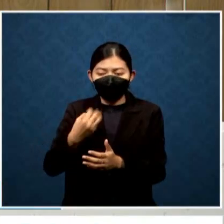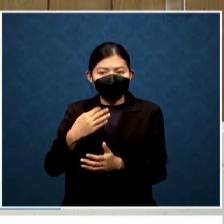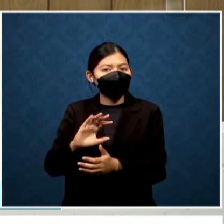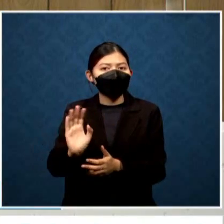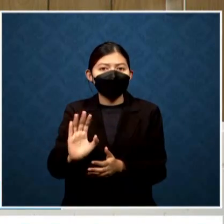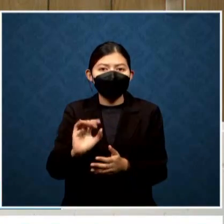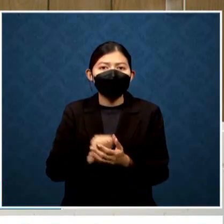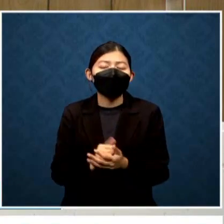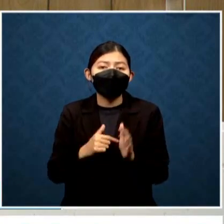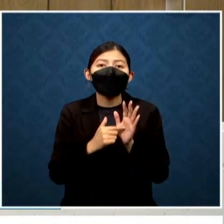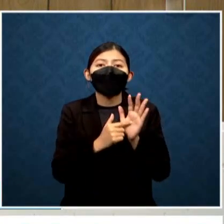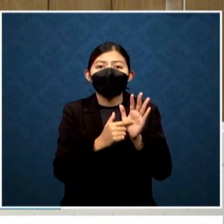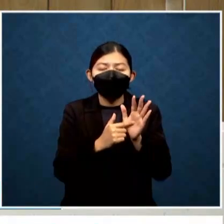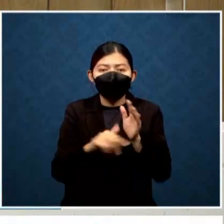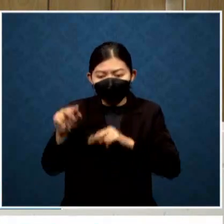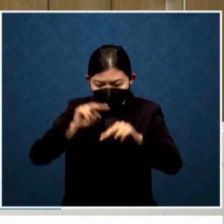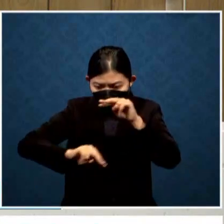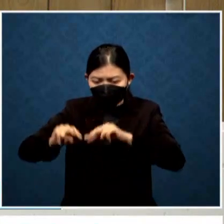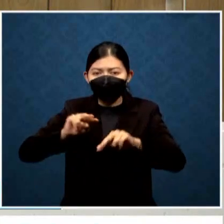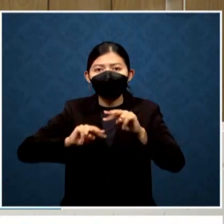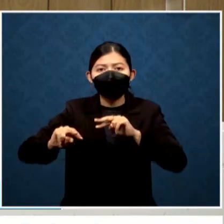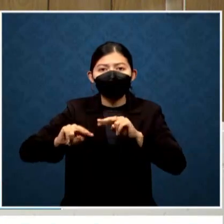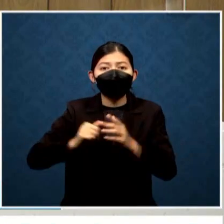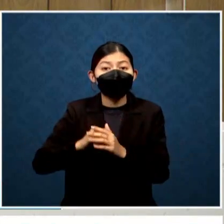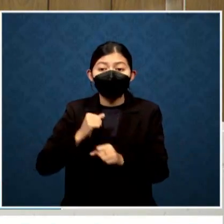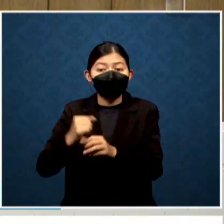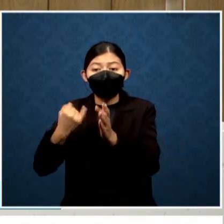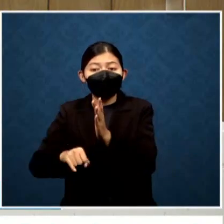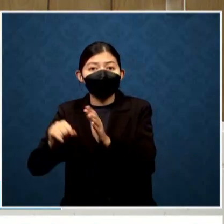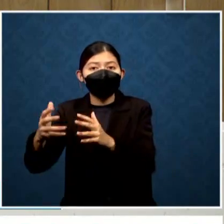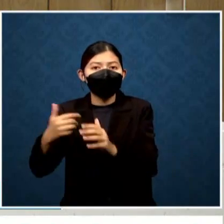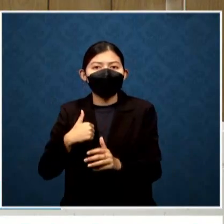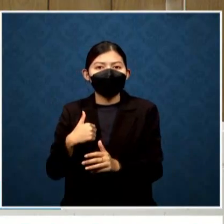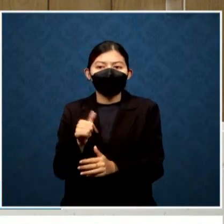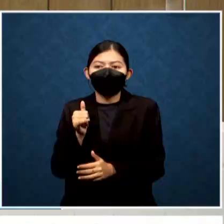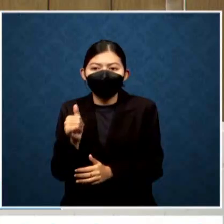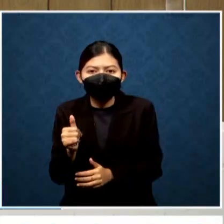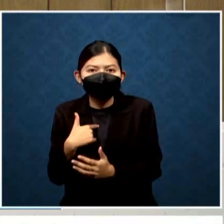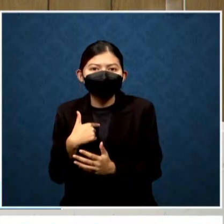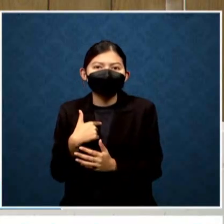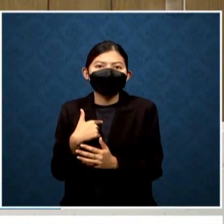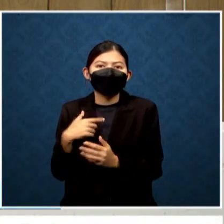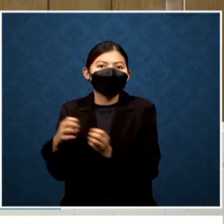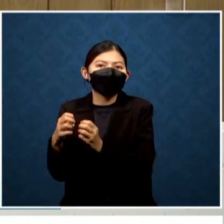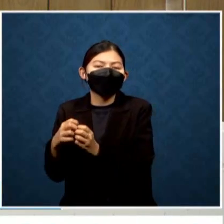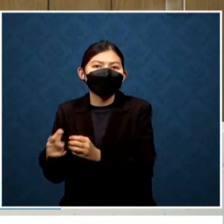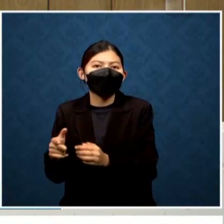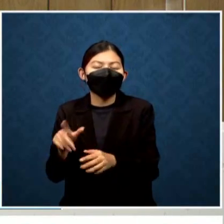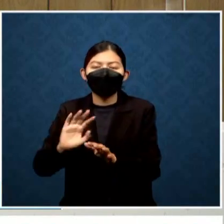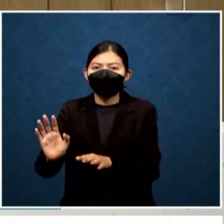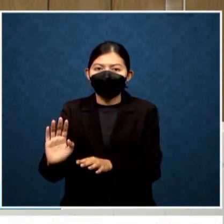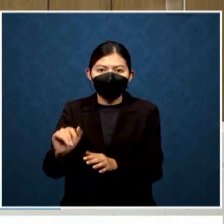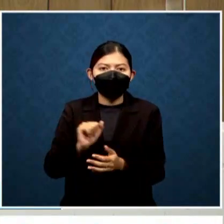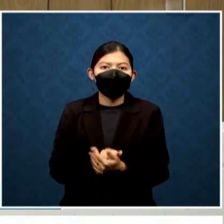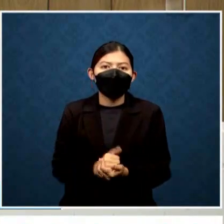างกำกับหมายความว่าถ้าท่านไม่ได้ทำความผิดอะไรเนี่ยผมก็ไปยุ่งไม่ได้เช่นเดียวกันท้องถิ่นเนี่ยท่านผู้ว่า